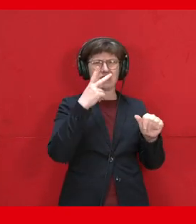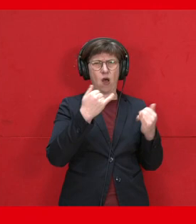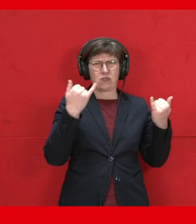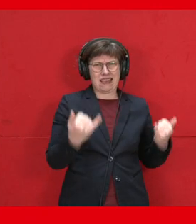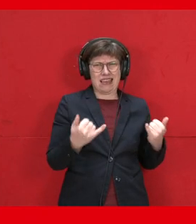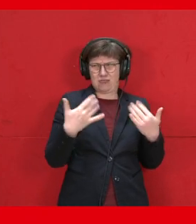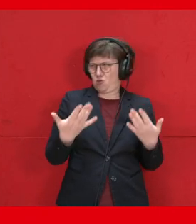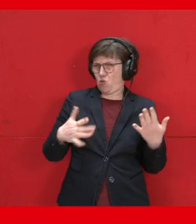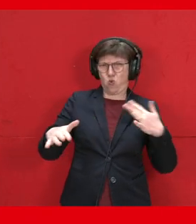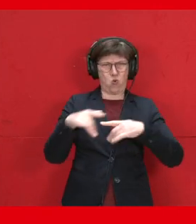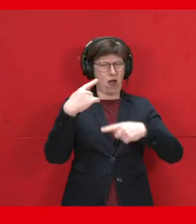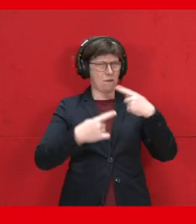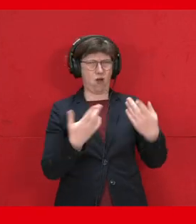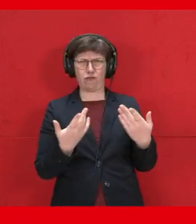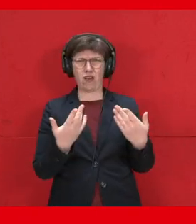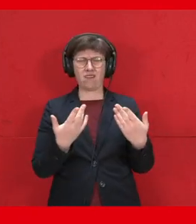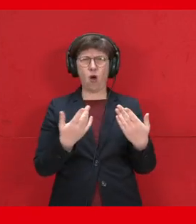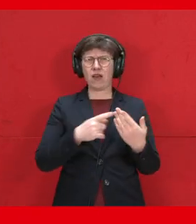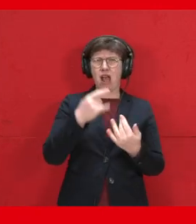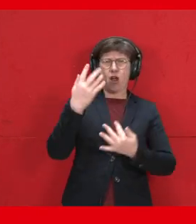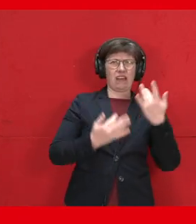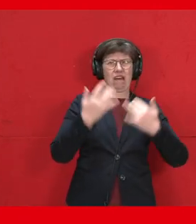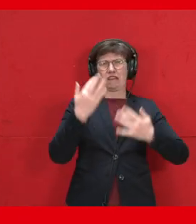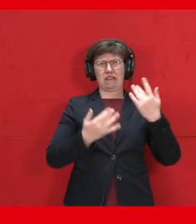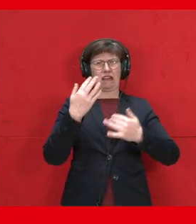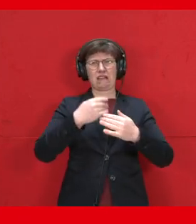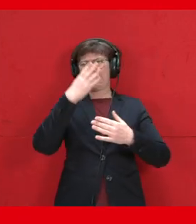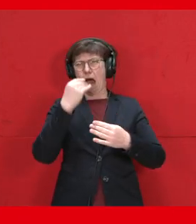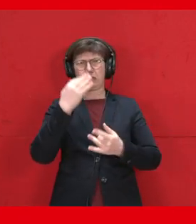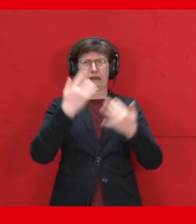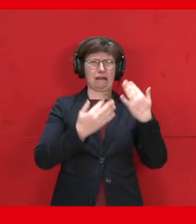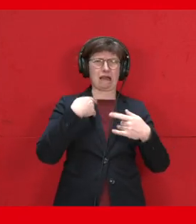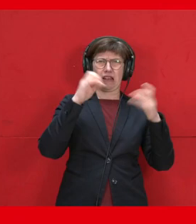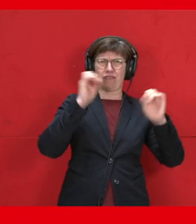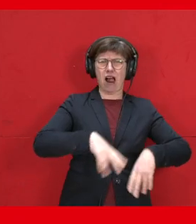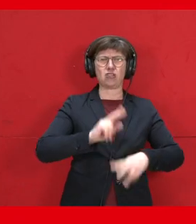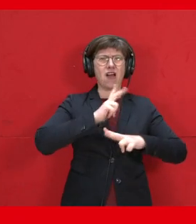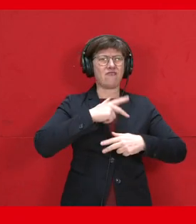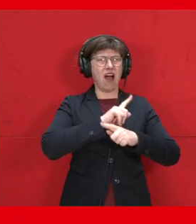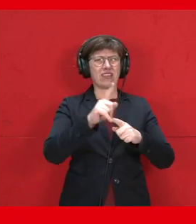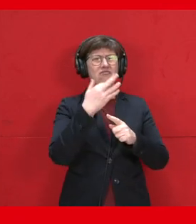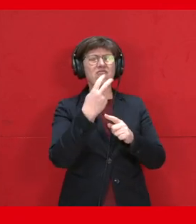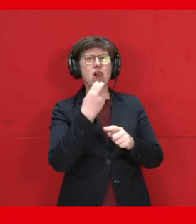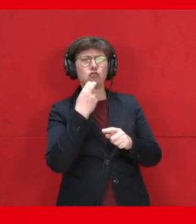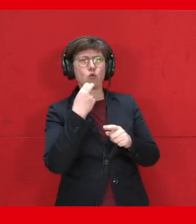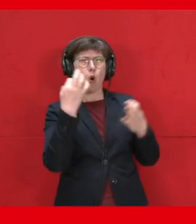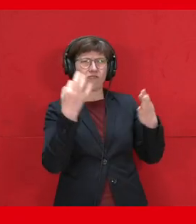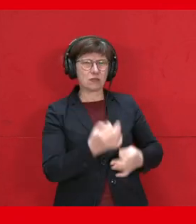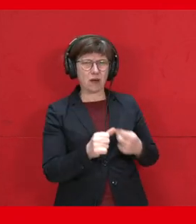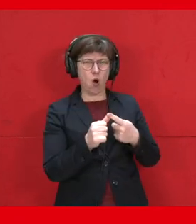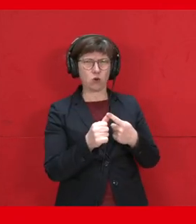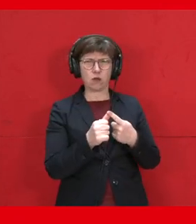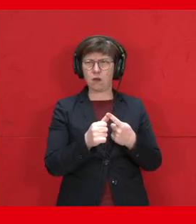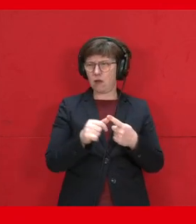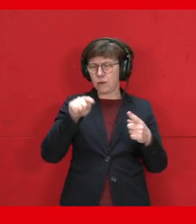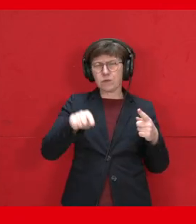jetzt gehandhabt wird. Denn es verrechnen sich ja viele absichtlich. Sie sagen nicht die Wahrheit, wie viel Strom wir brauchen, damit